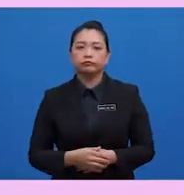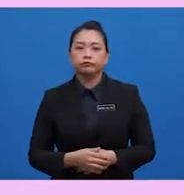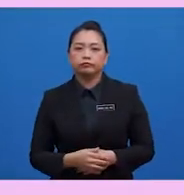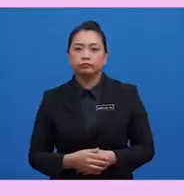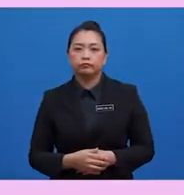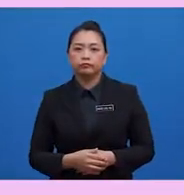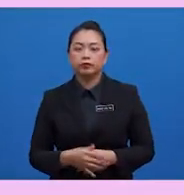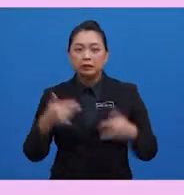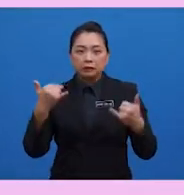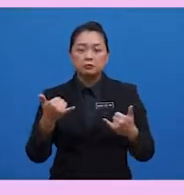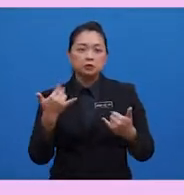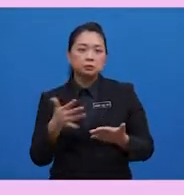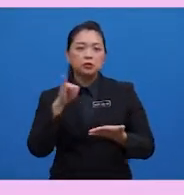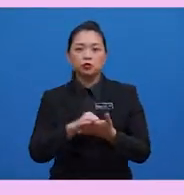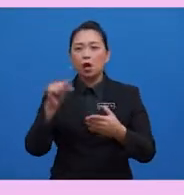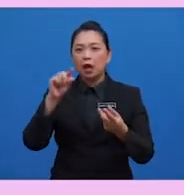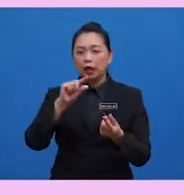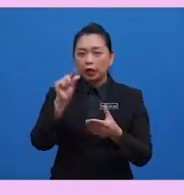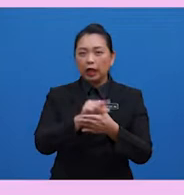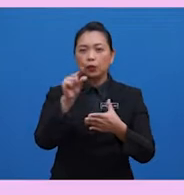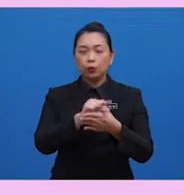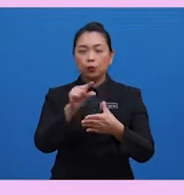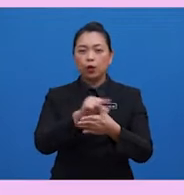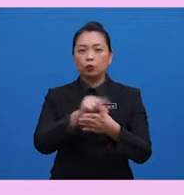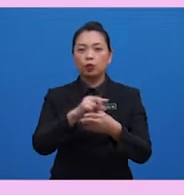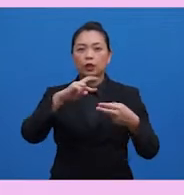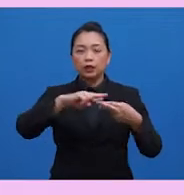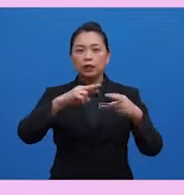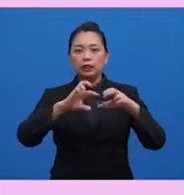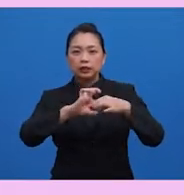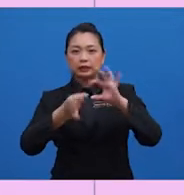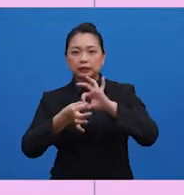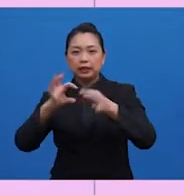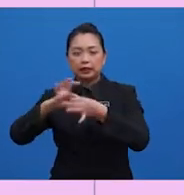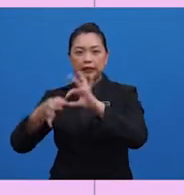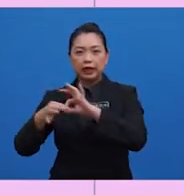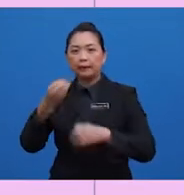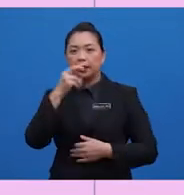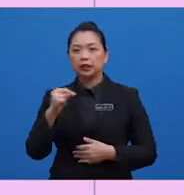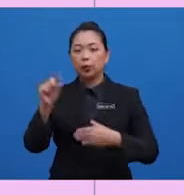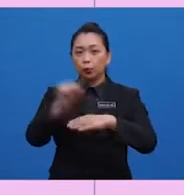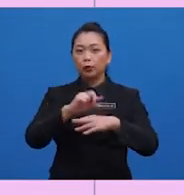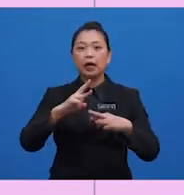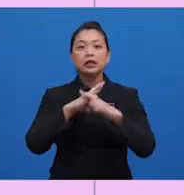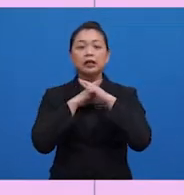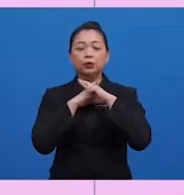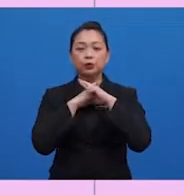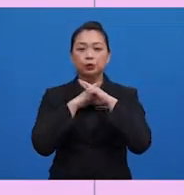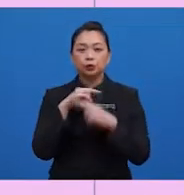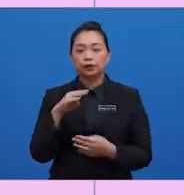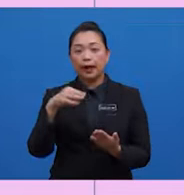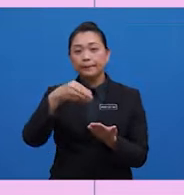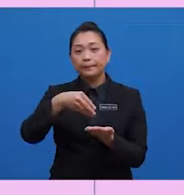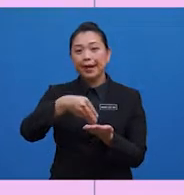Seterusnya, mengganggu rantaian makanan di dalam ekosistem hutan tersebut. Penggunaan racun dan baja kimia seperti